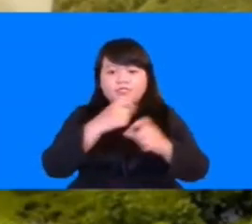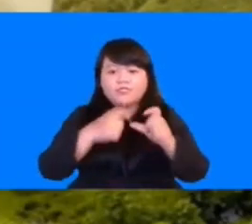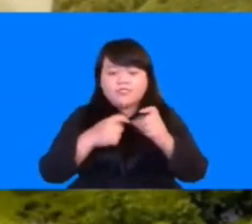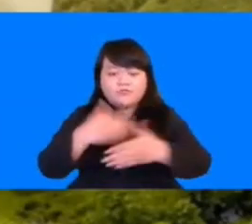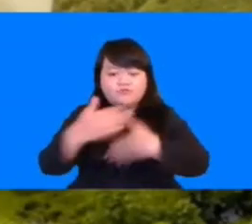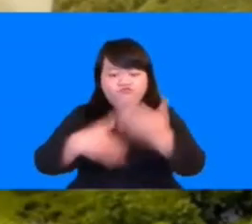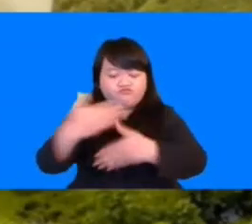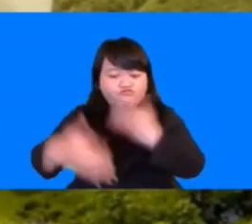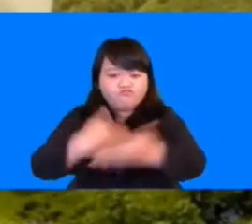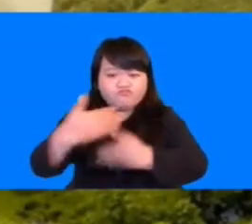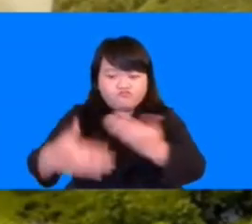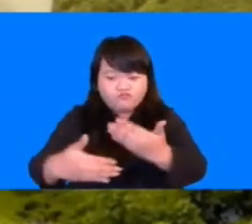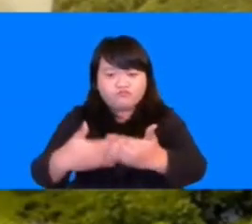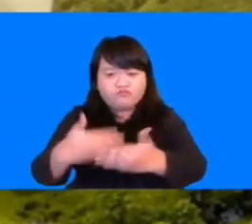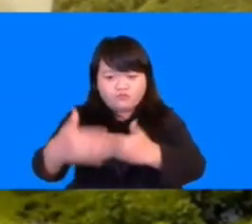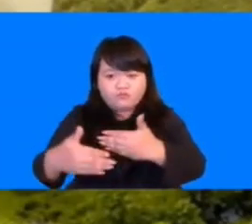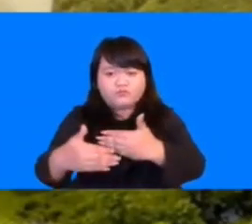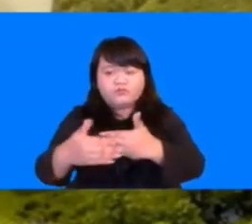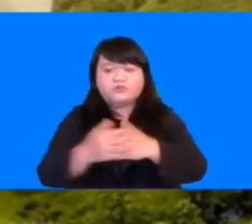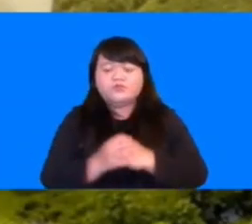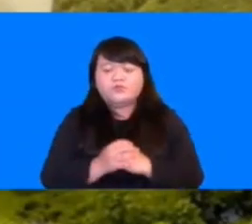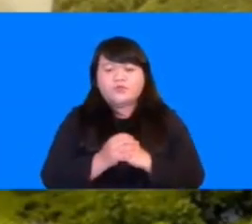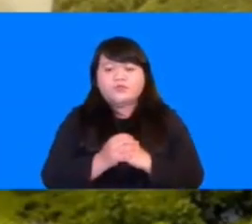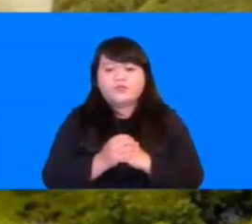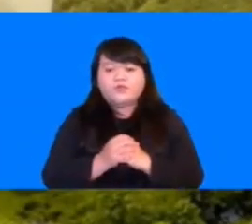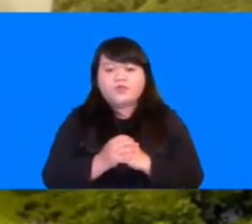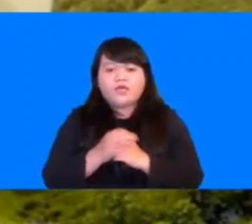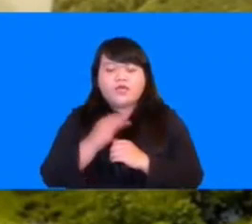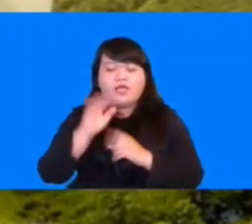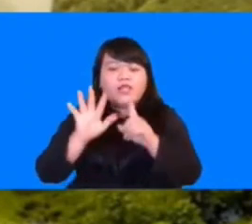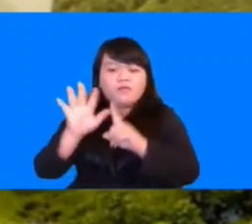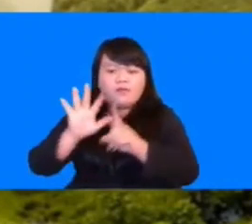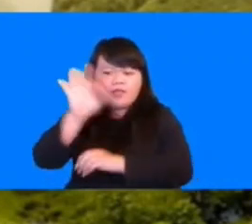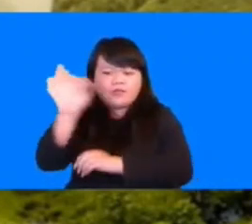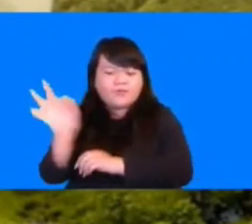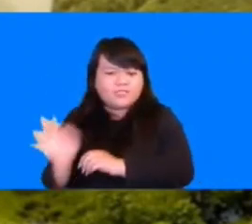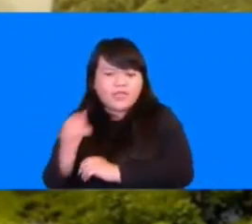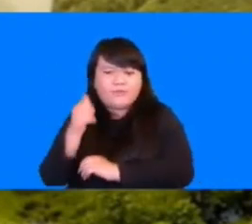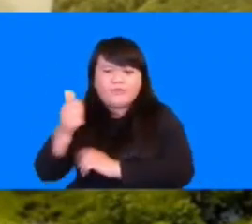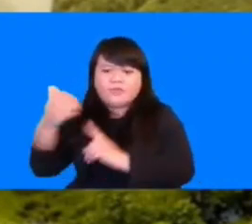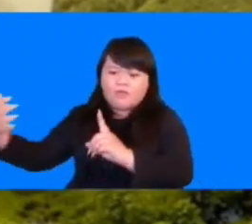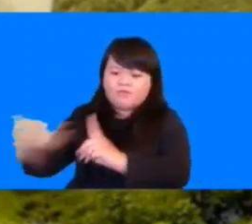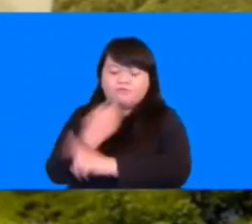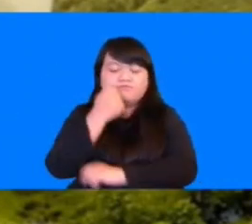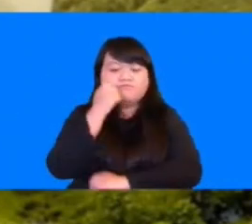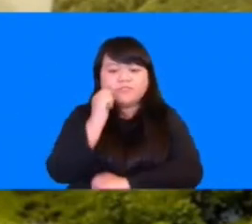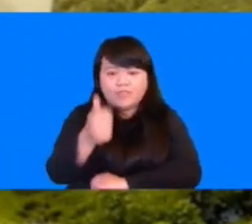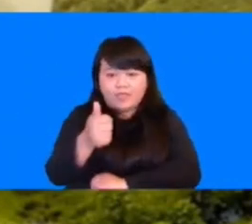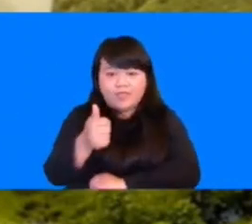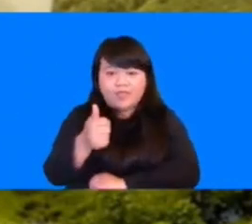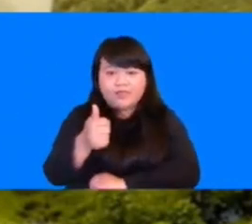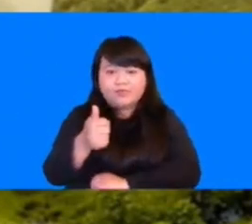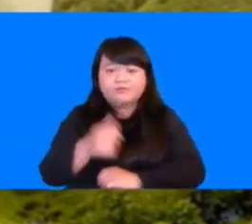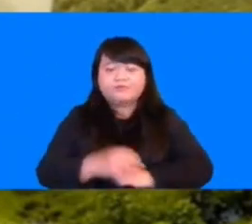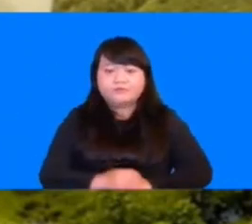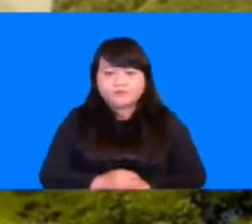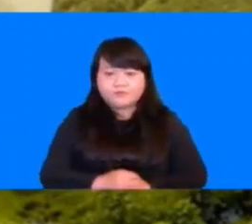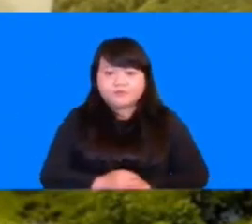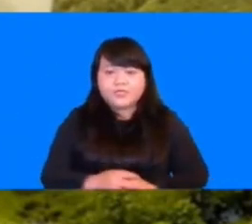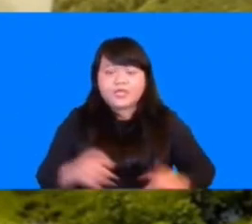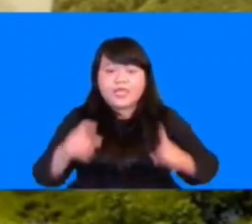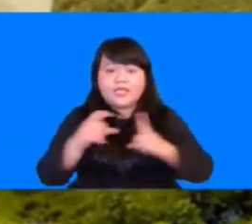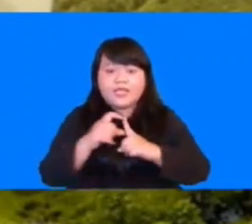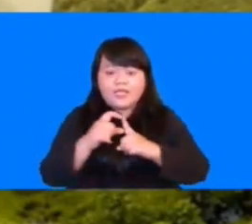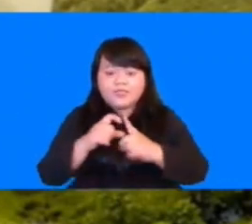berkelanjutan Sustainable Development Goals hanya 15% saja yang tercapai. Data untuk